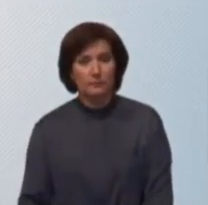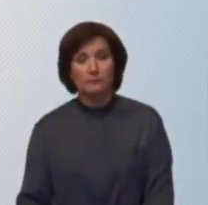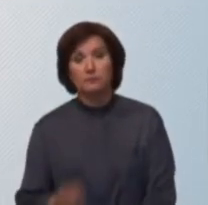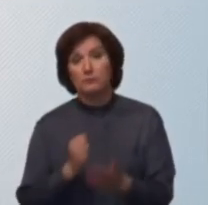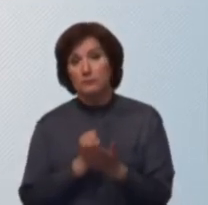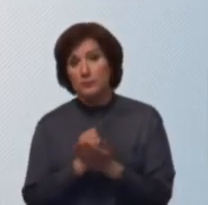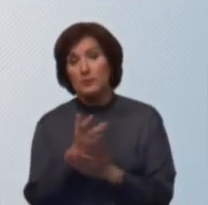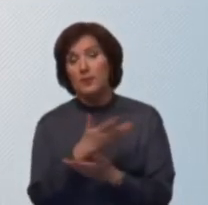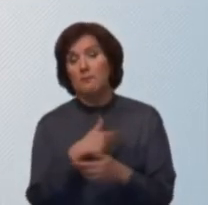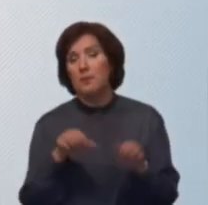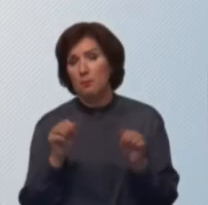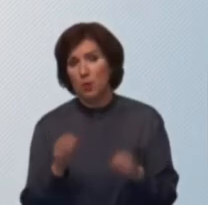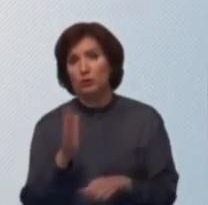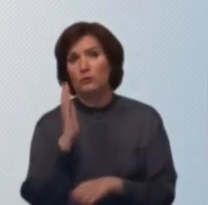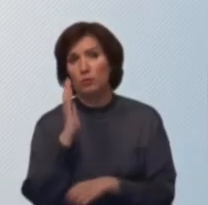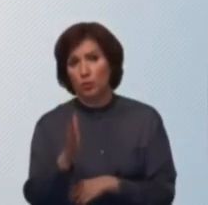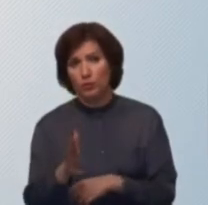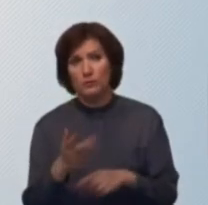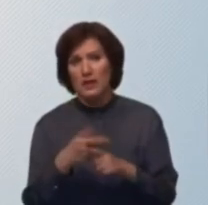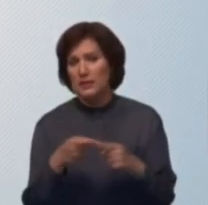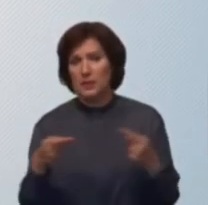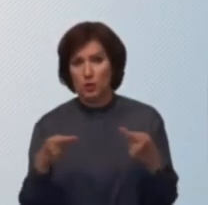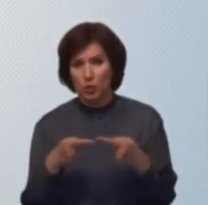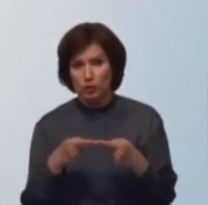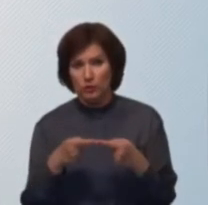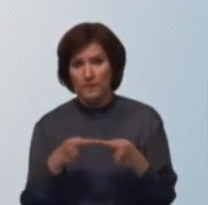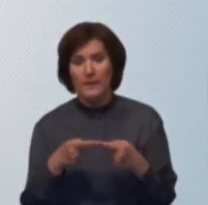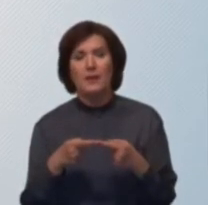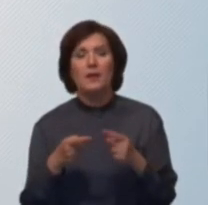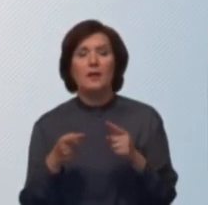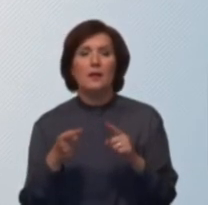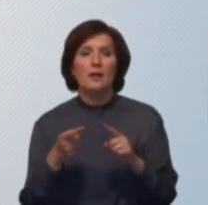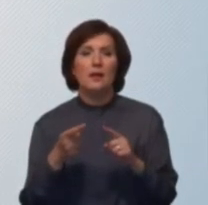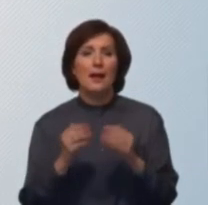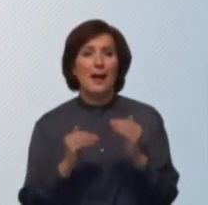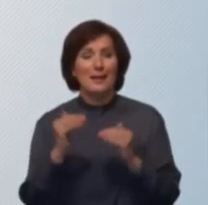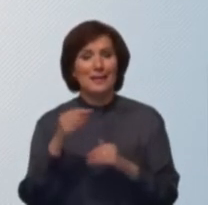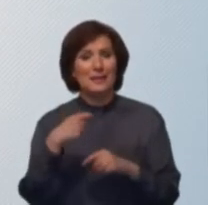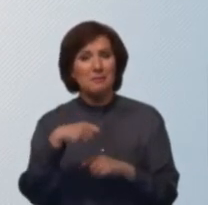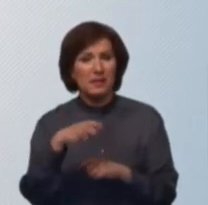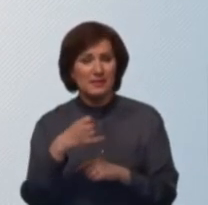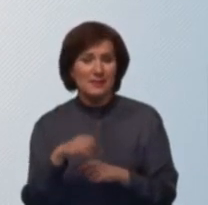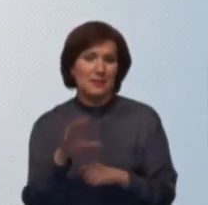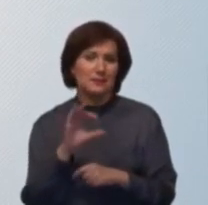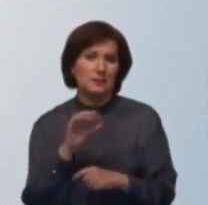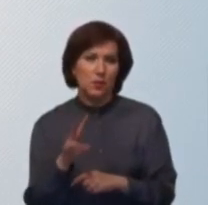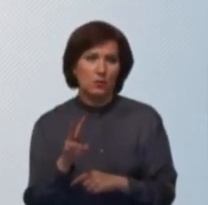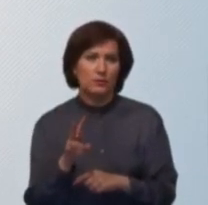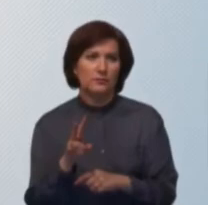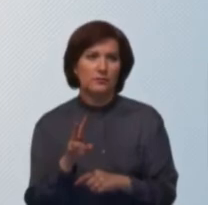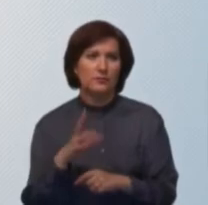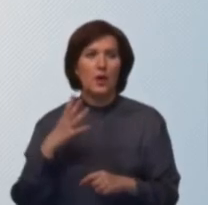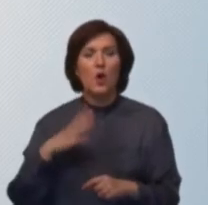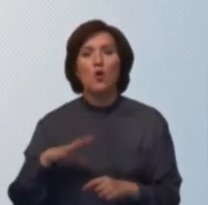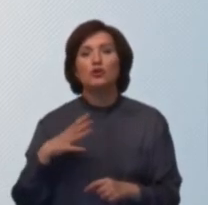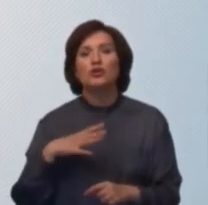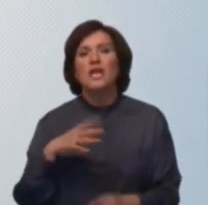Претендувати ми можемо, будемо, це точно. Второе, то, що рейтинг президентський, він